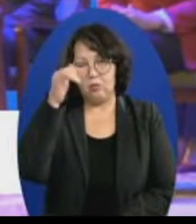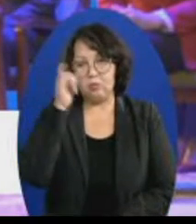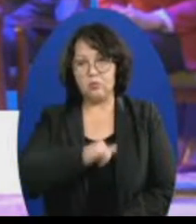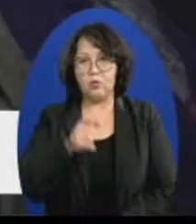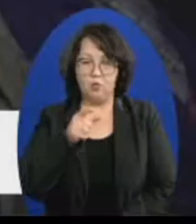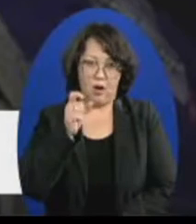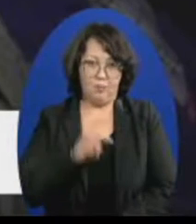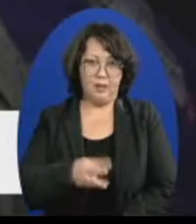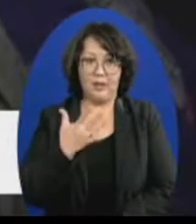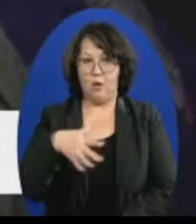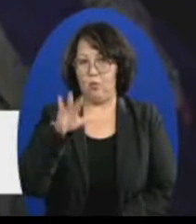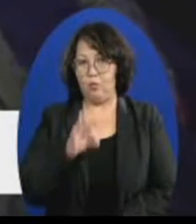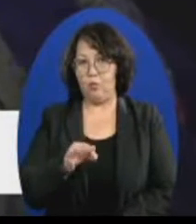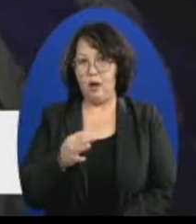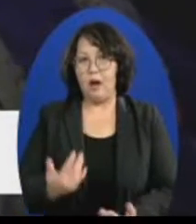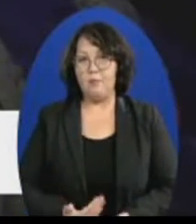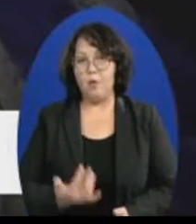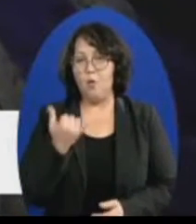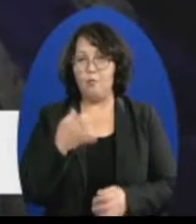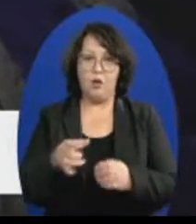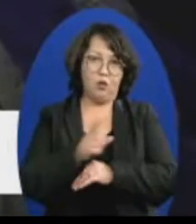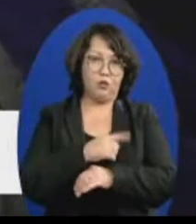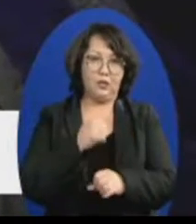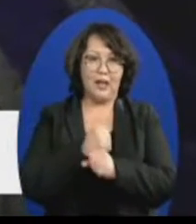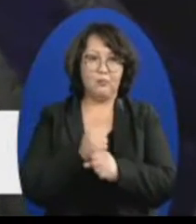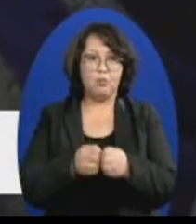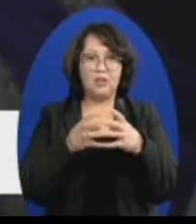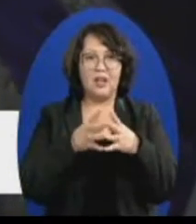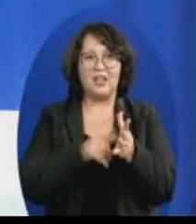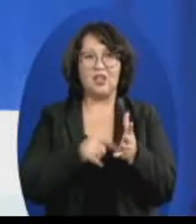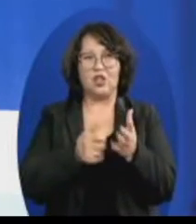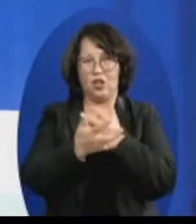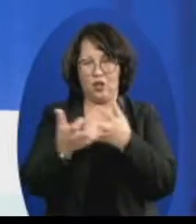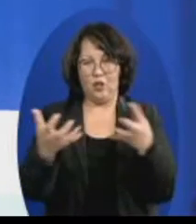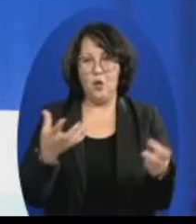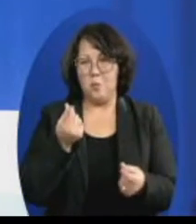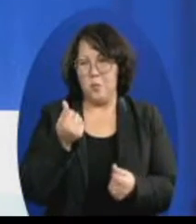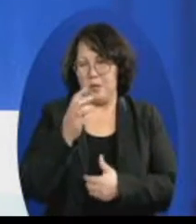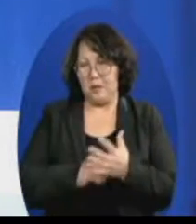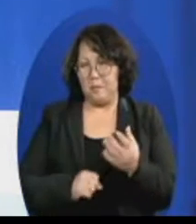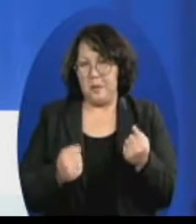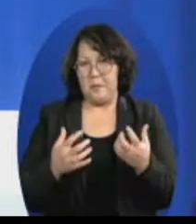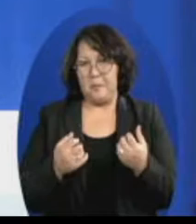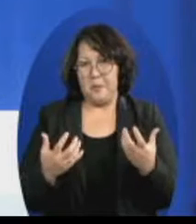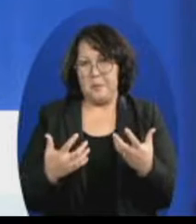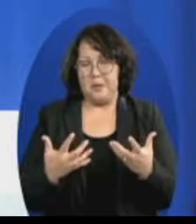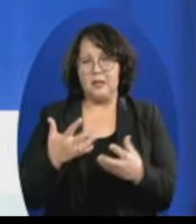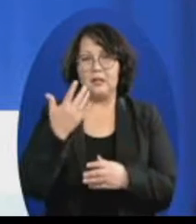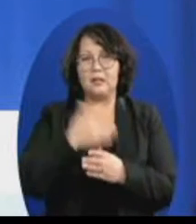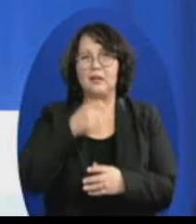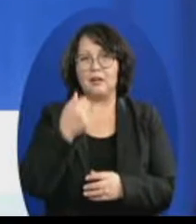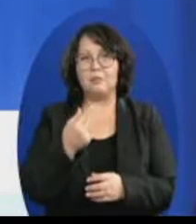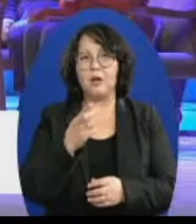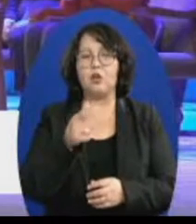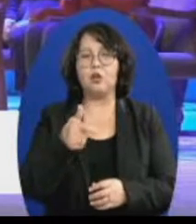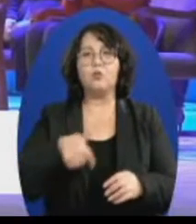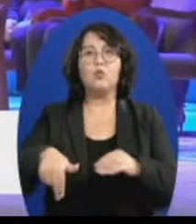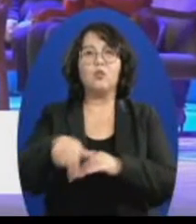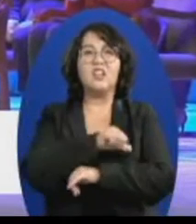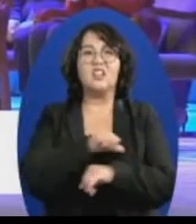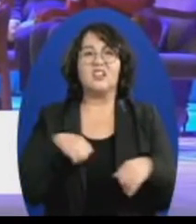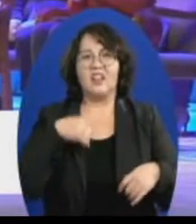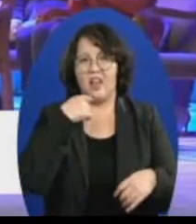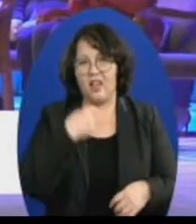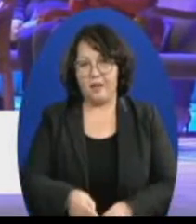Монгол Улсын Хүн Амын 50% нь орчин суудаг Улаанбаатар хотод хийх ажил олон байдаг ч бүгд хөрөнгө санхүүгээс болж гацдаг гэж Баянгол дүүргийн иргэд сонгогчтой